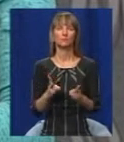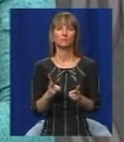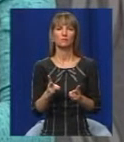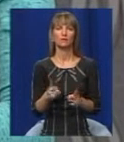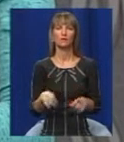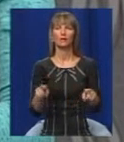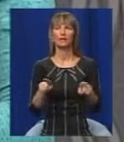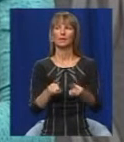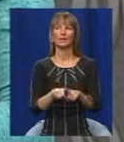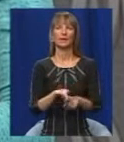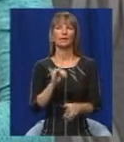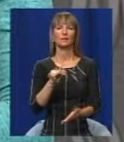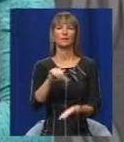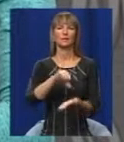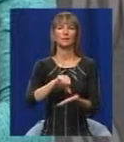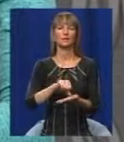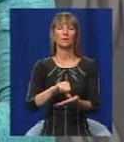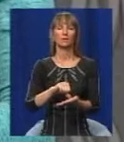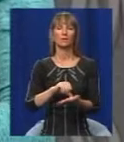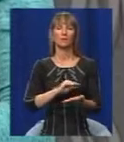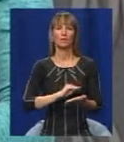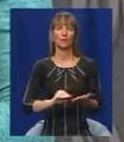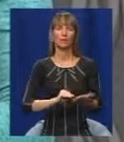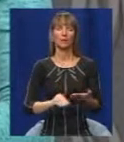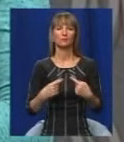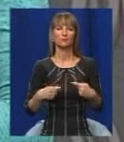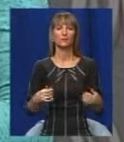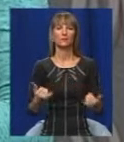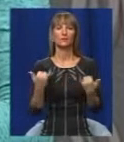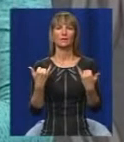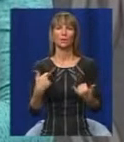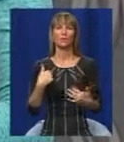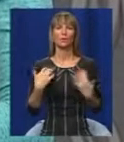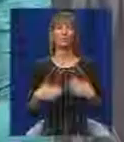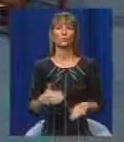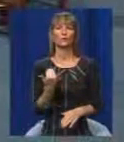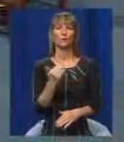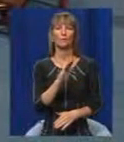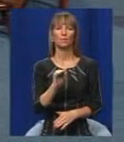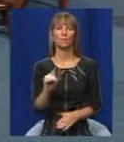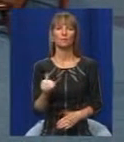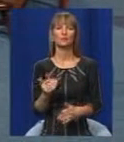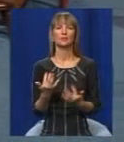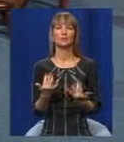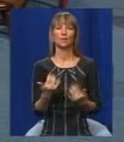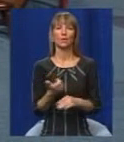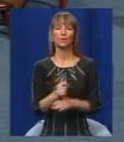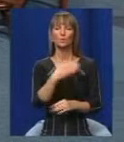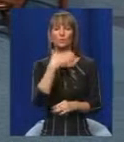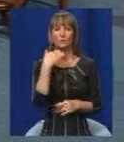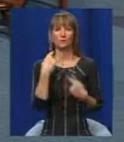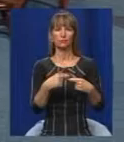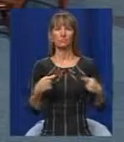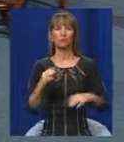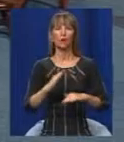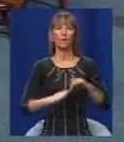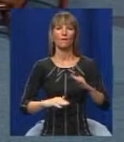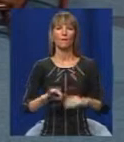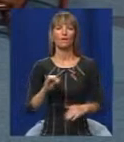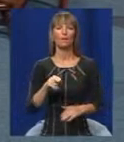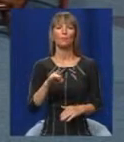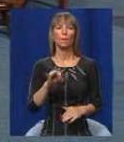і представникам преси, медіа тощо. Ну, а сьогодні ми вже з вами прощаємося, оскільки дуже багато різноманітних професій, і